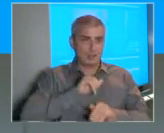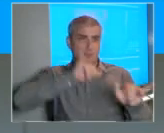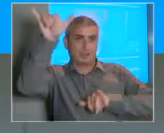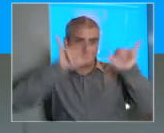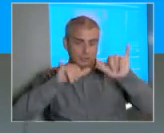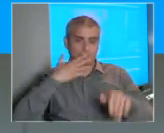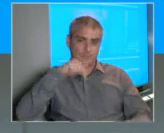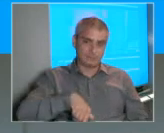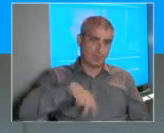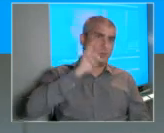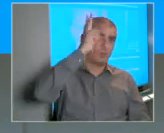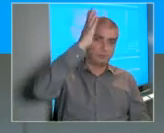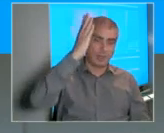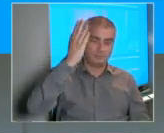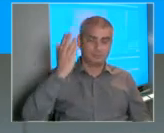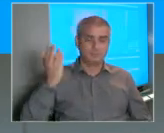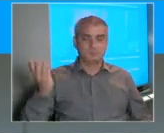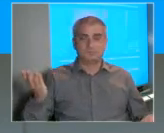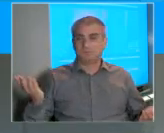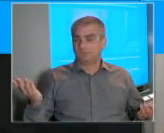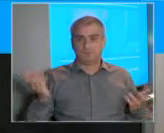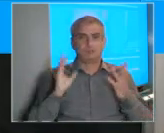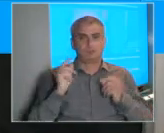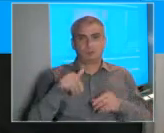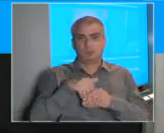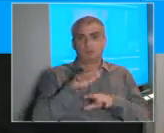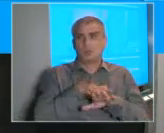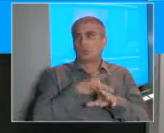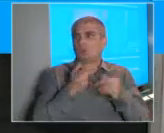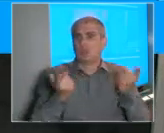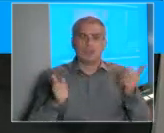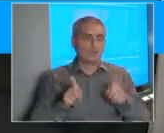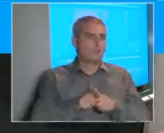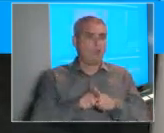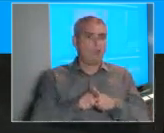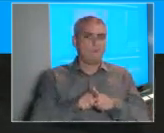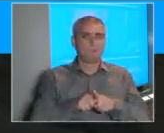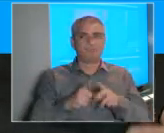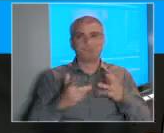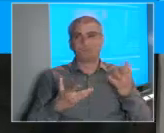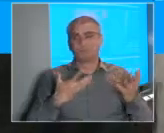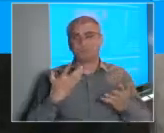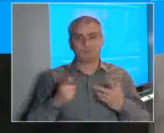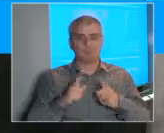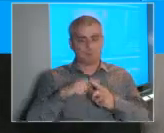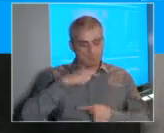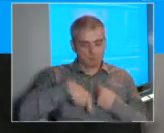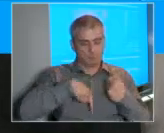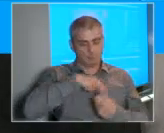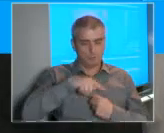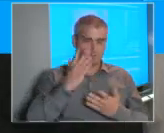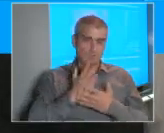נסיעות, בארץ, לא בארץ. יש תחושה, אתה יודע, של איזה רוטינה כזאת